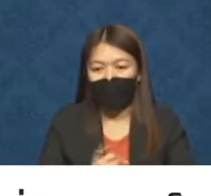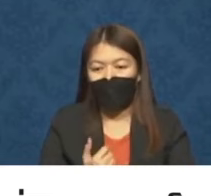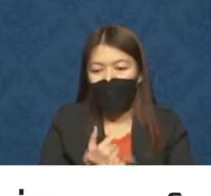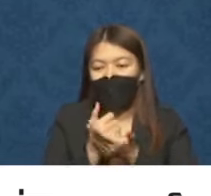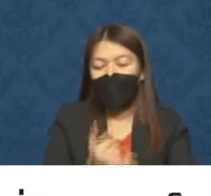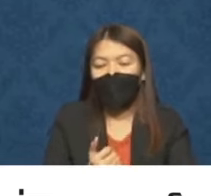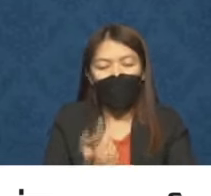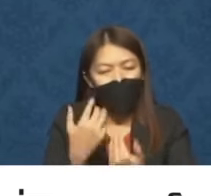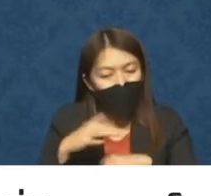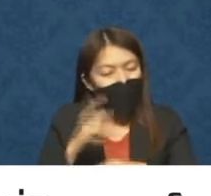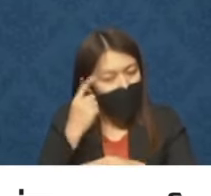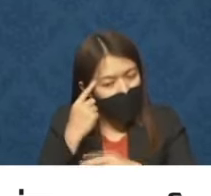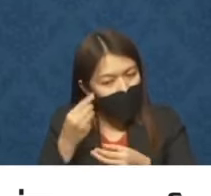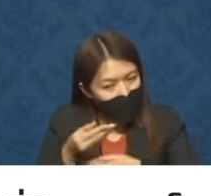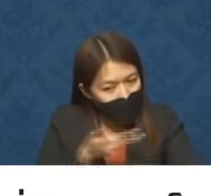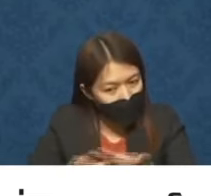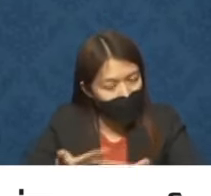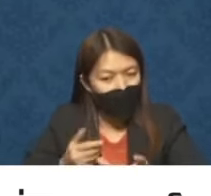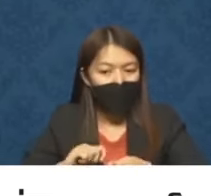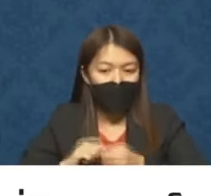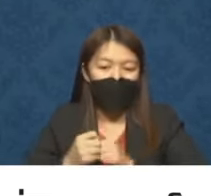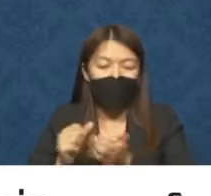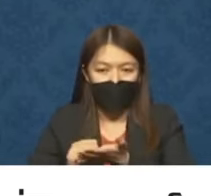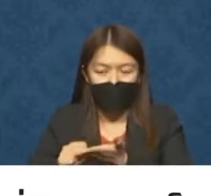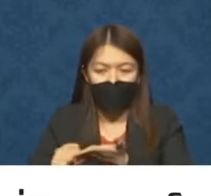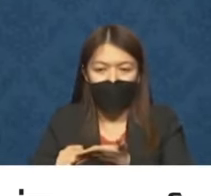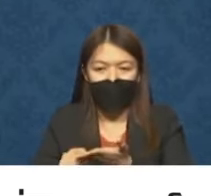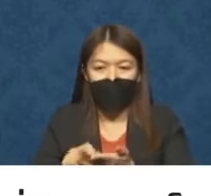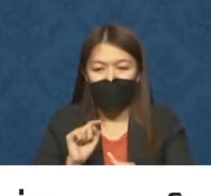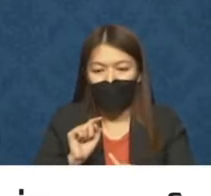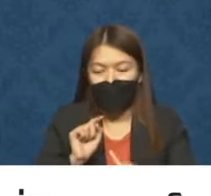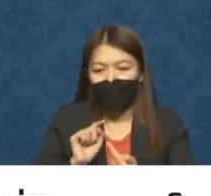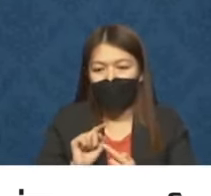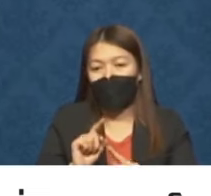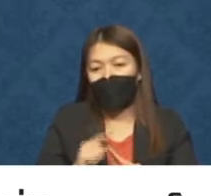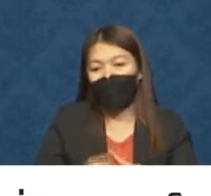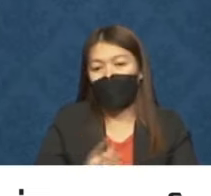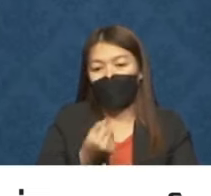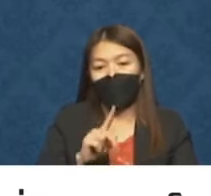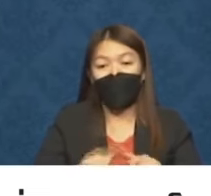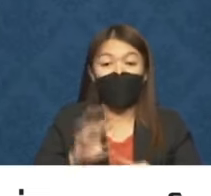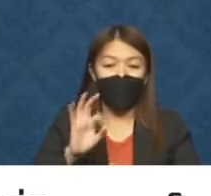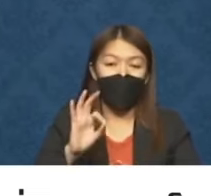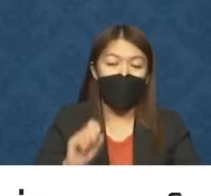แก้ปัญหาดังกล่าวแต่การรถไฟมีหนังสือลงวันที่9ธันวาคม